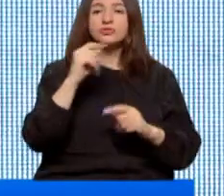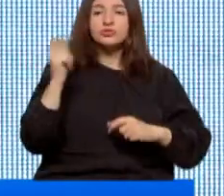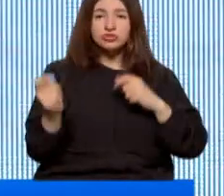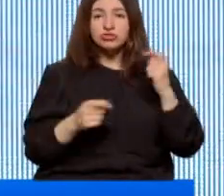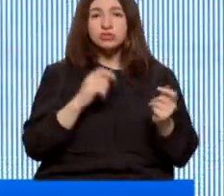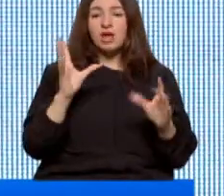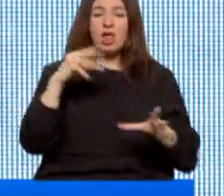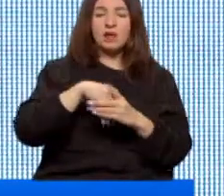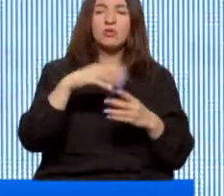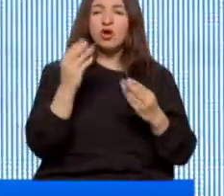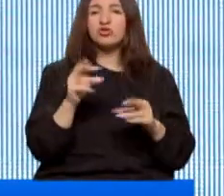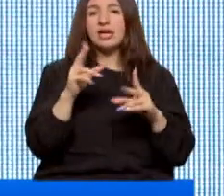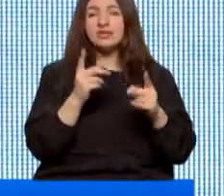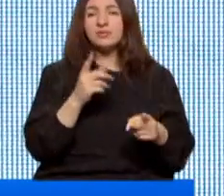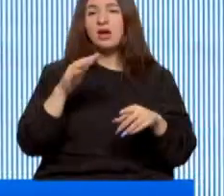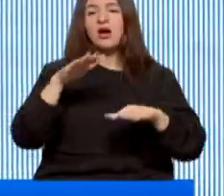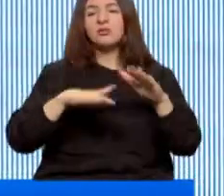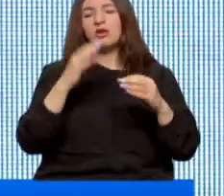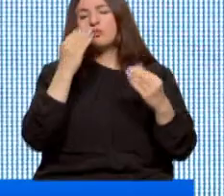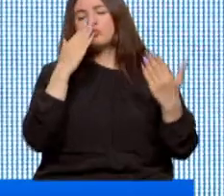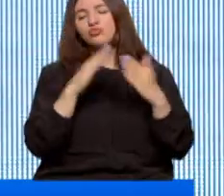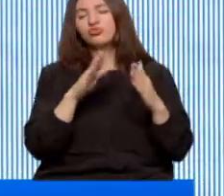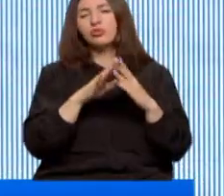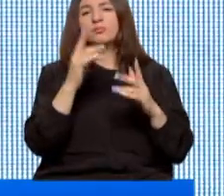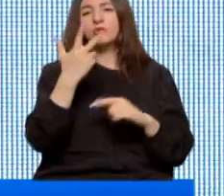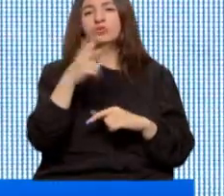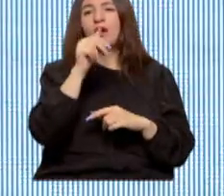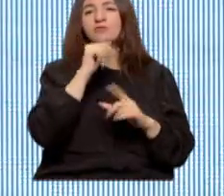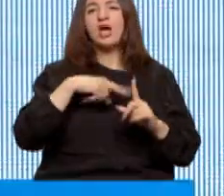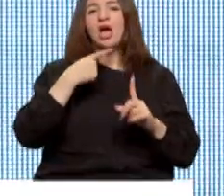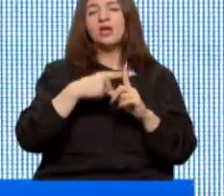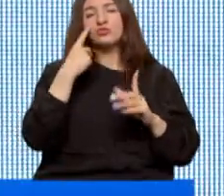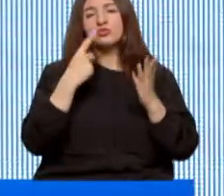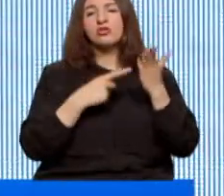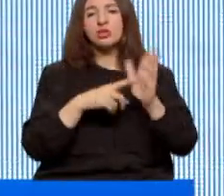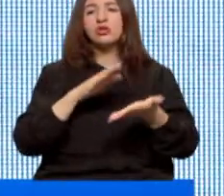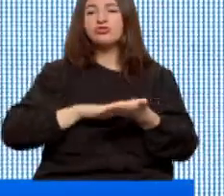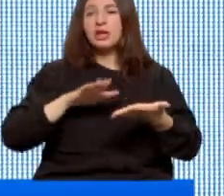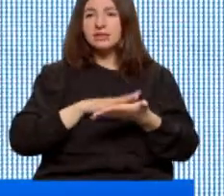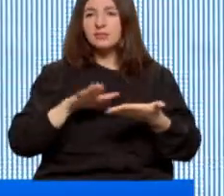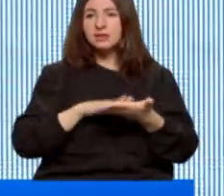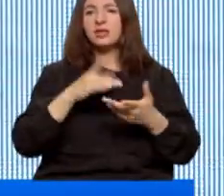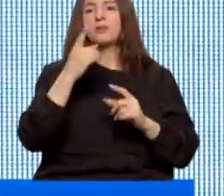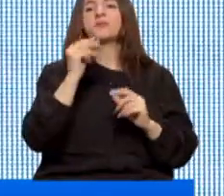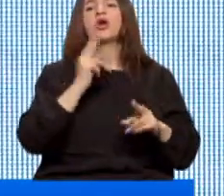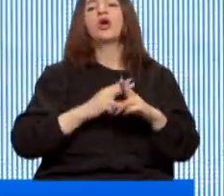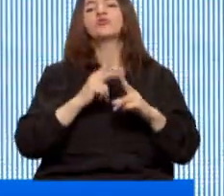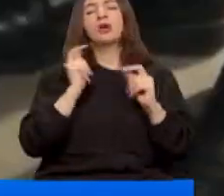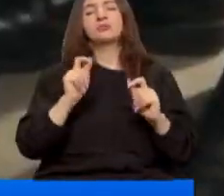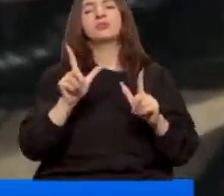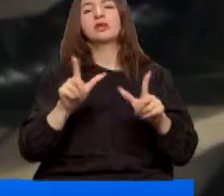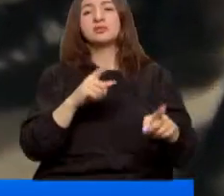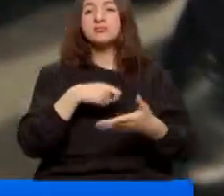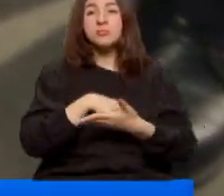çalışanlarımızı kapsayacak şekilde adaletli, hakkaniyetli bir 3600 ek gösterge düzenlemesi bir an önce hayata